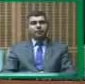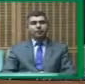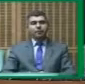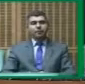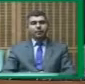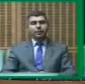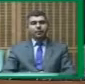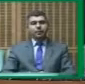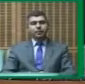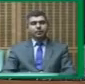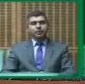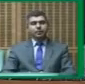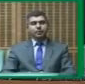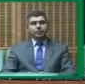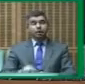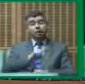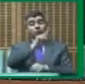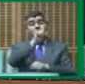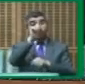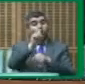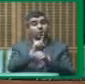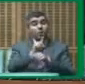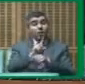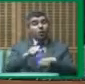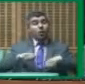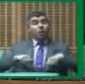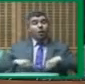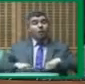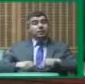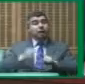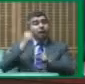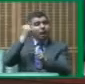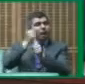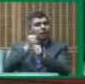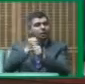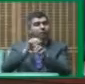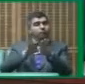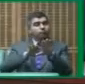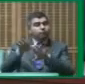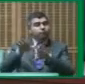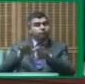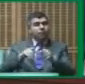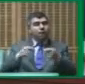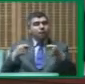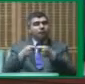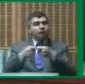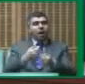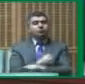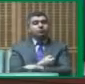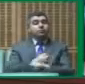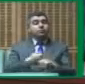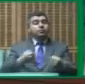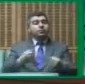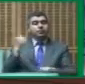وننتقل إلى السيد للسؤال الموجه إلى السيد وزير التشغيل والشؤون الاجتماعية حول البطالة طويلة الأمد.